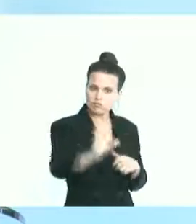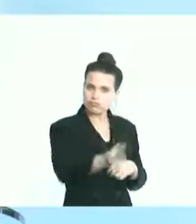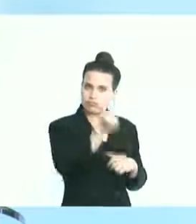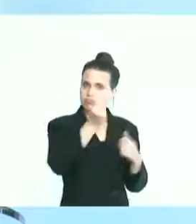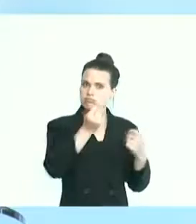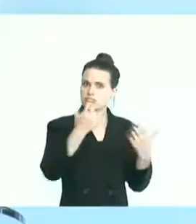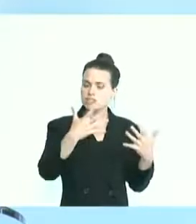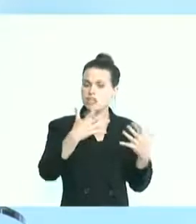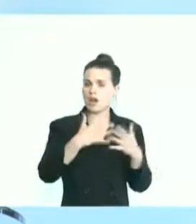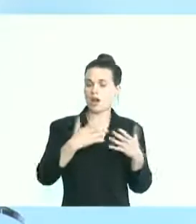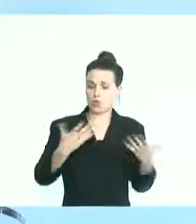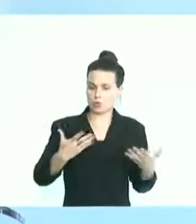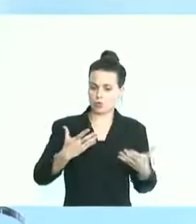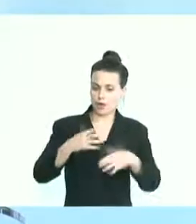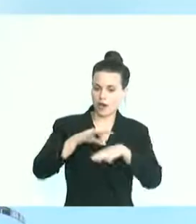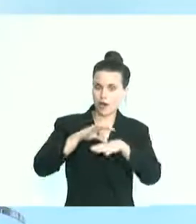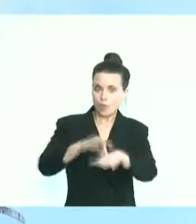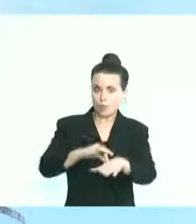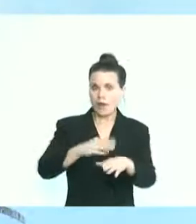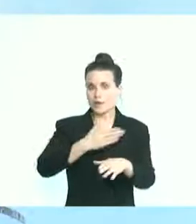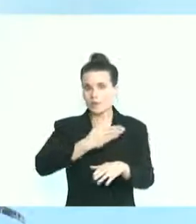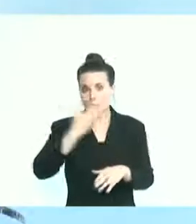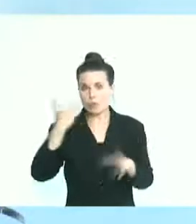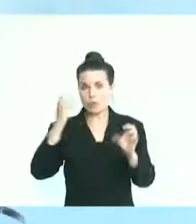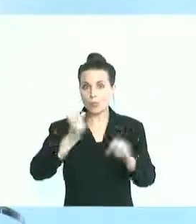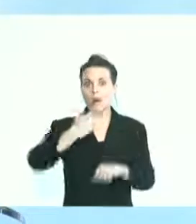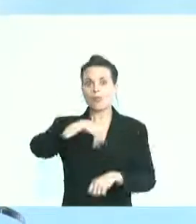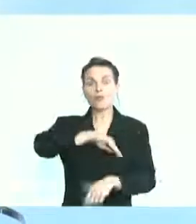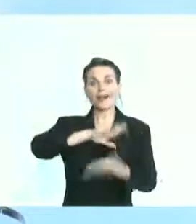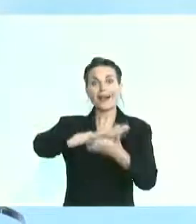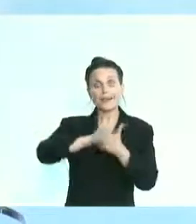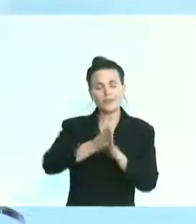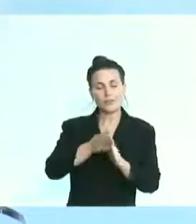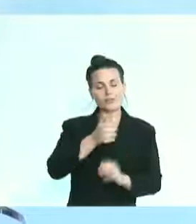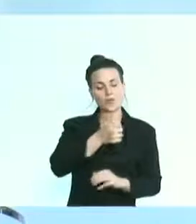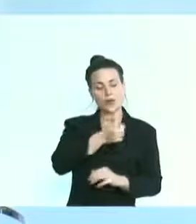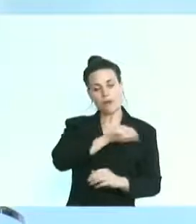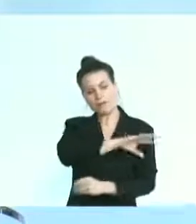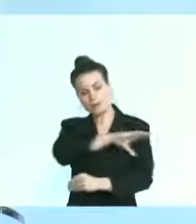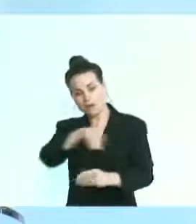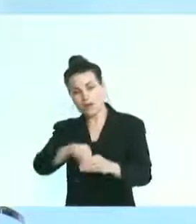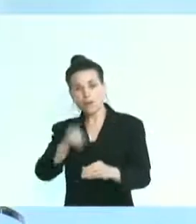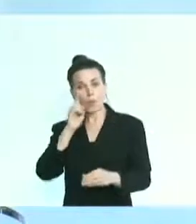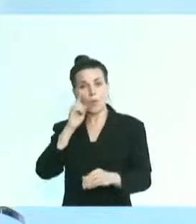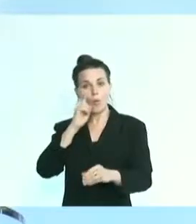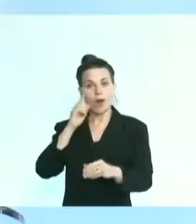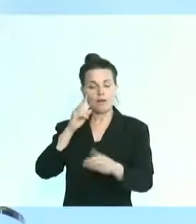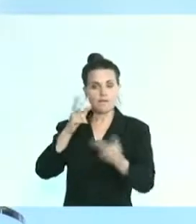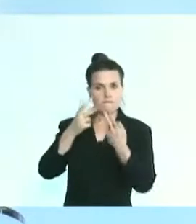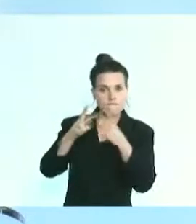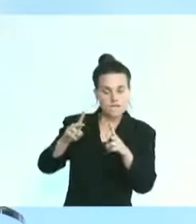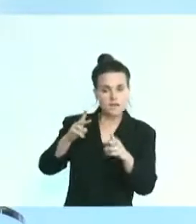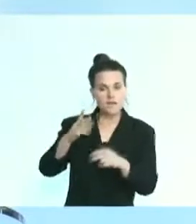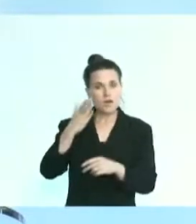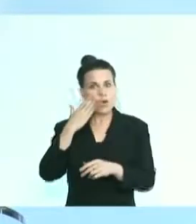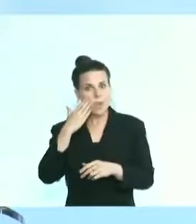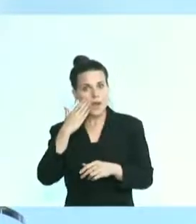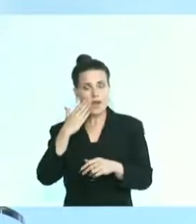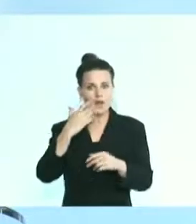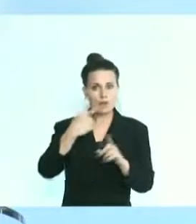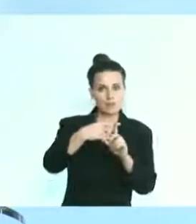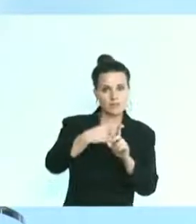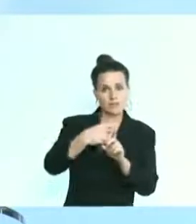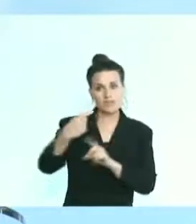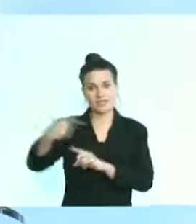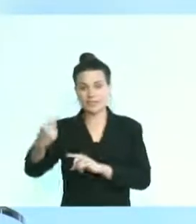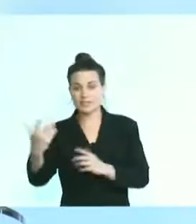nous pouvons les accompagner. Donc, grâce à la mobilisation des associations qui connaissent aujourd'hui nos territoires, qui en connaissent les forces et les faiblesses, mais également grâce à la mobilisation,